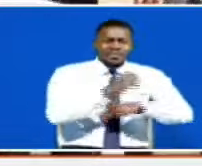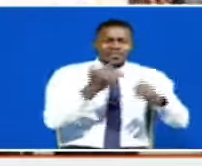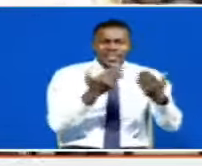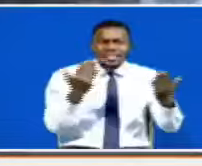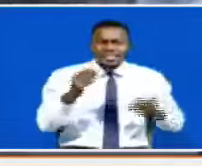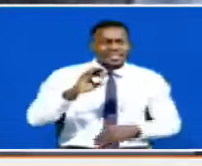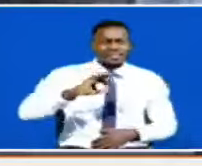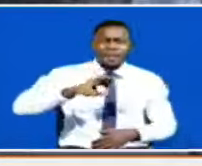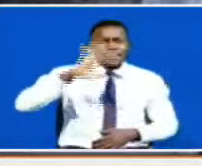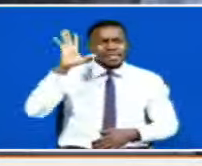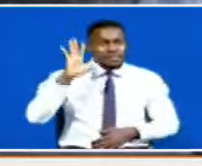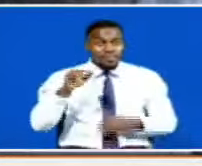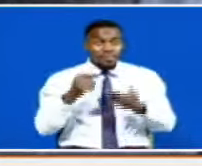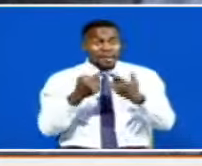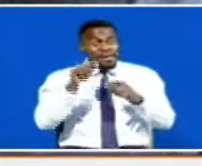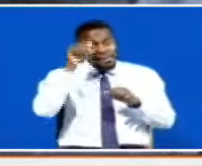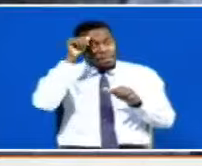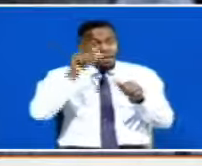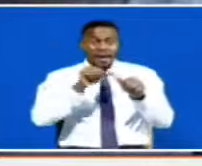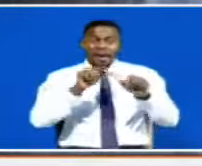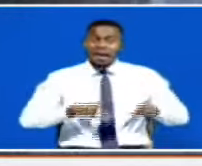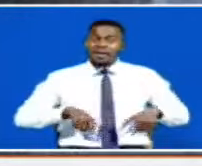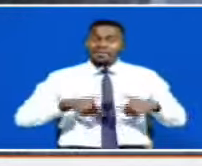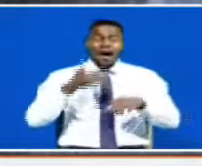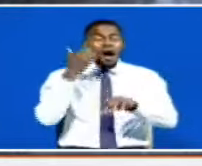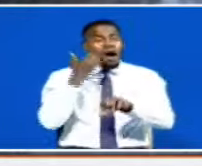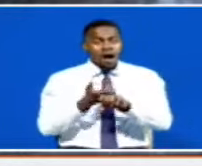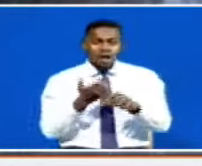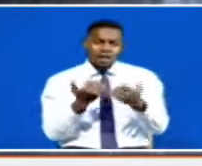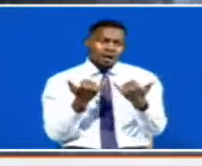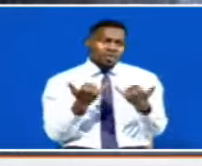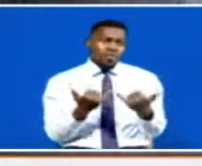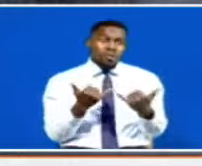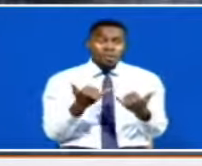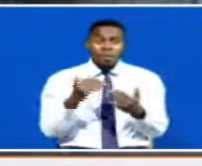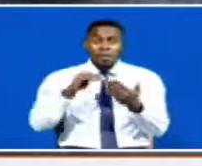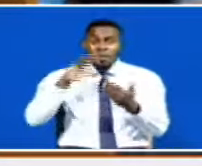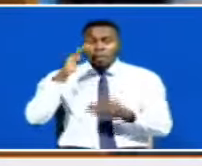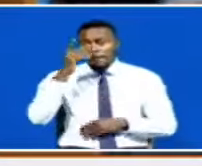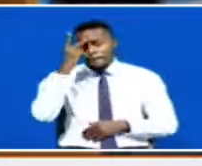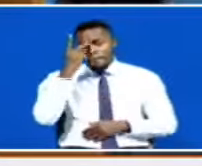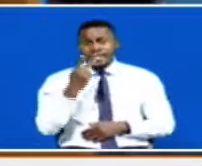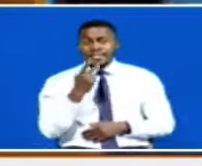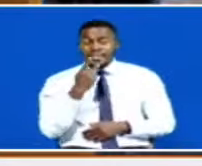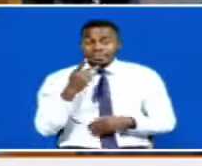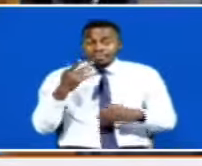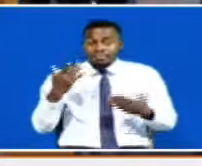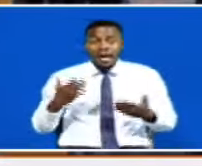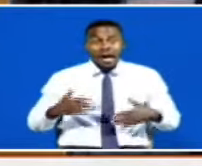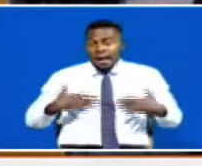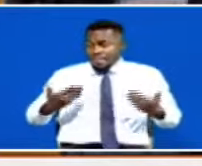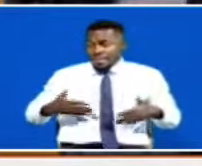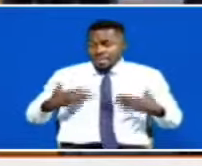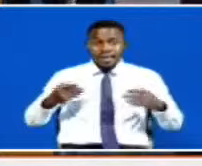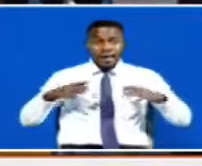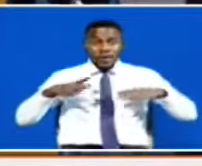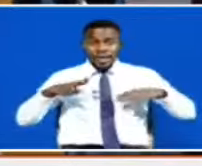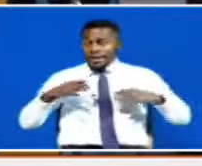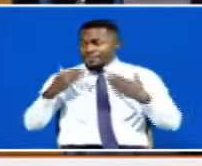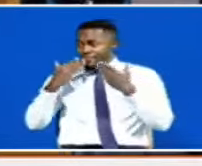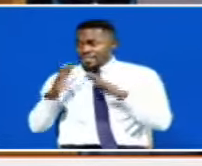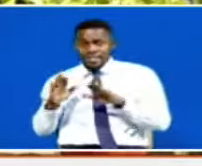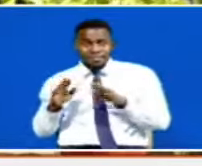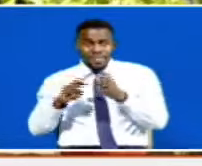gharama ya maisha likiwanyima wengi furaha, baadhi ya wazazi wakifurahia mwisho wa likizo ndefu ili angalau wana wao